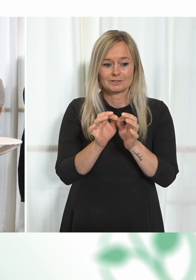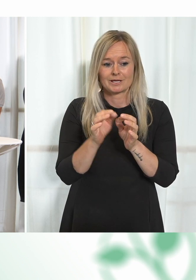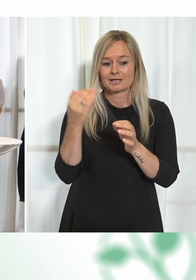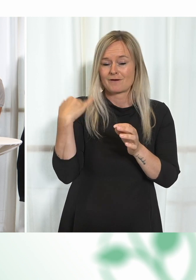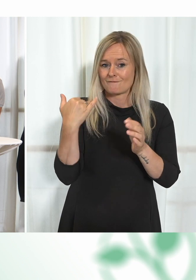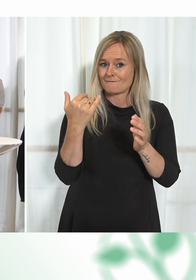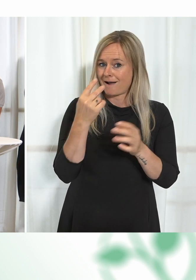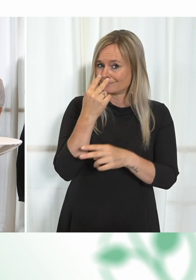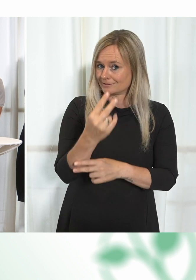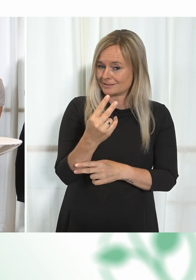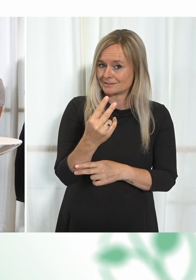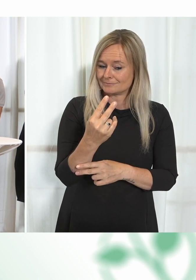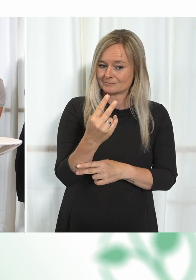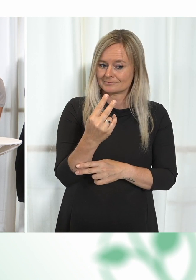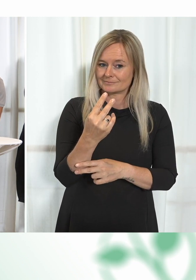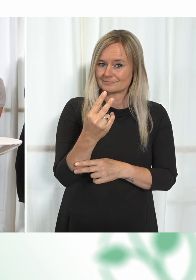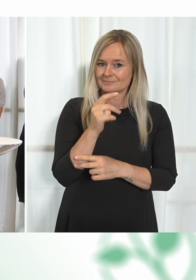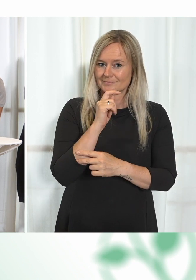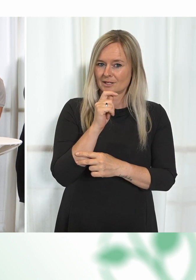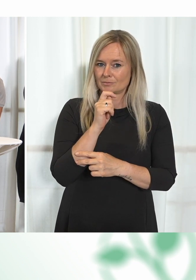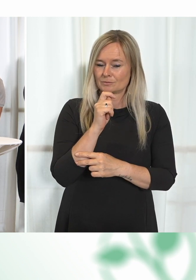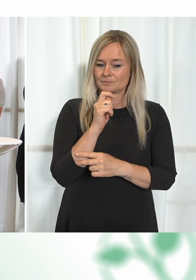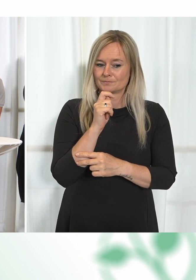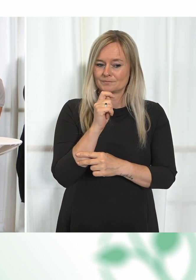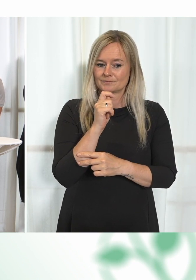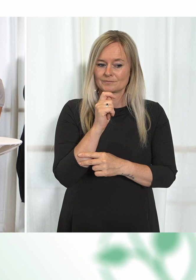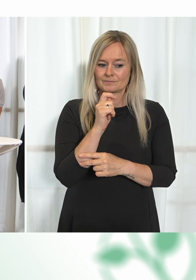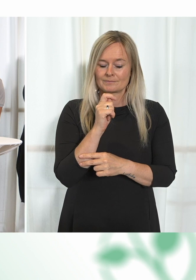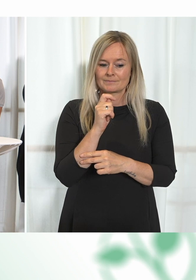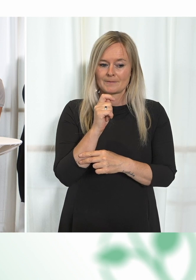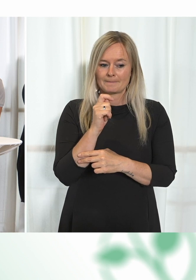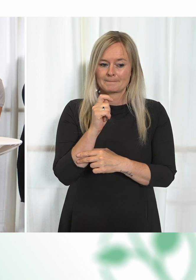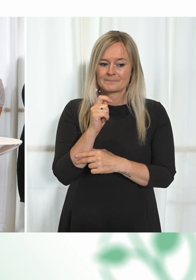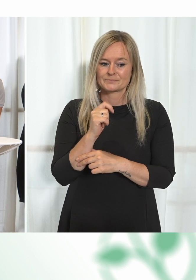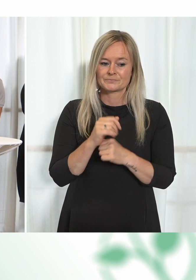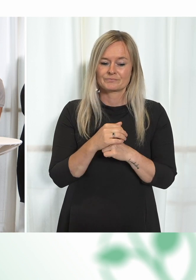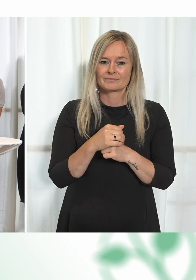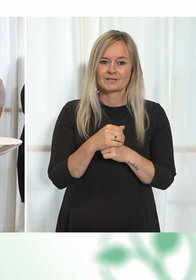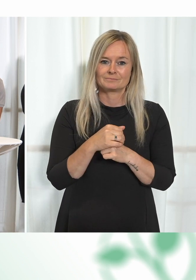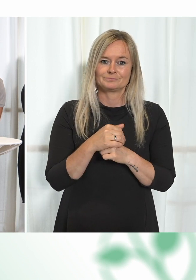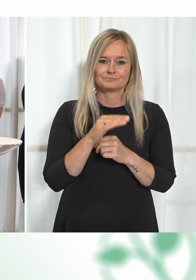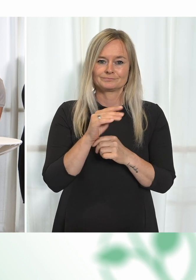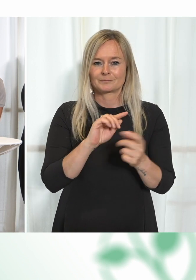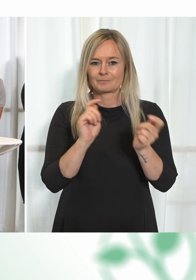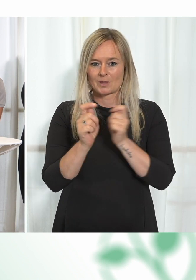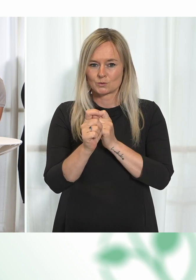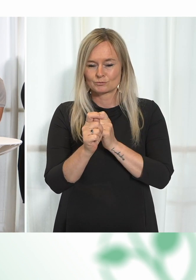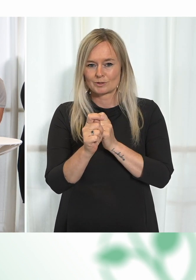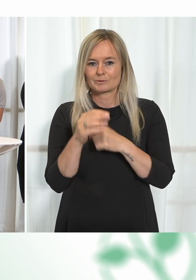Ist an, das sollte funktionieren. Hallo. Jetzt haben wir es, glaube ich, abgeschaltet, aber kein Problem, wir nehmen das andere. Wir haben ja genug Mikrofone